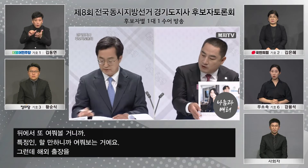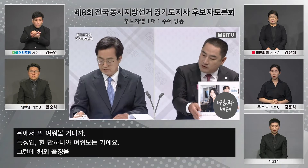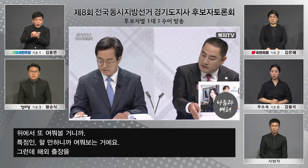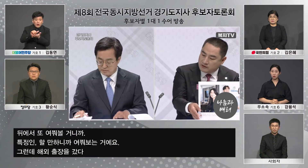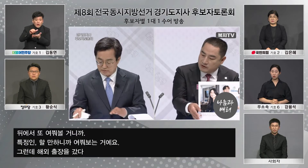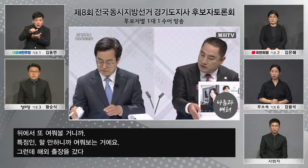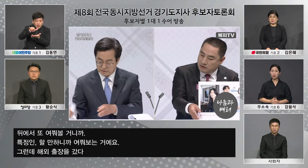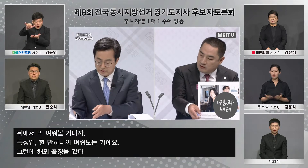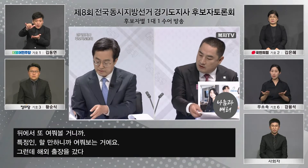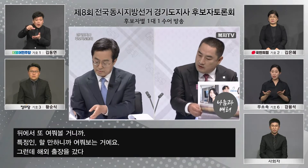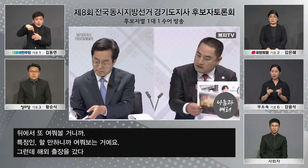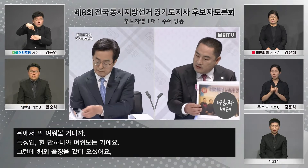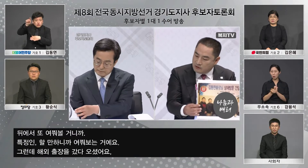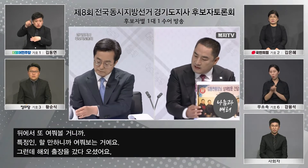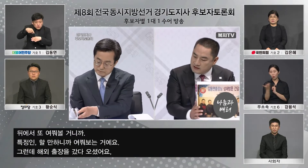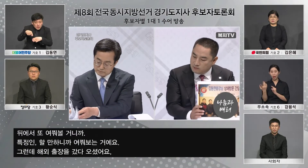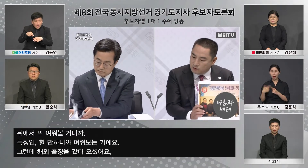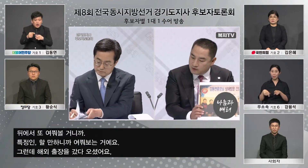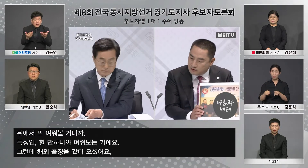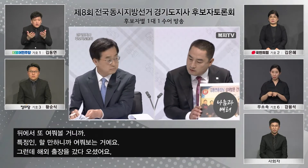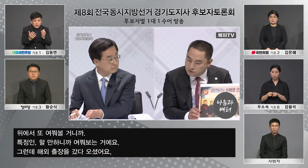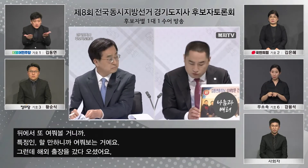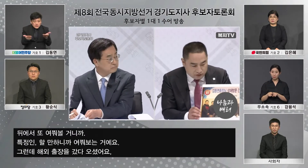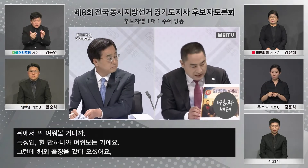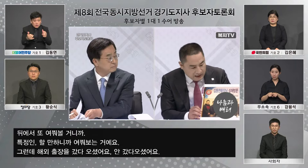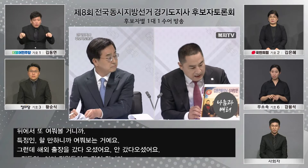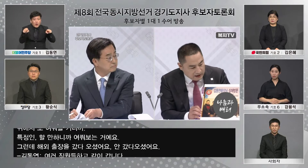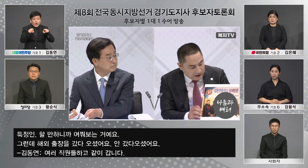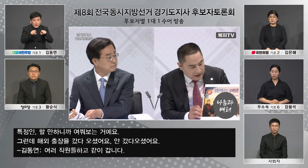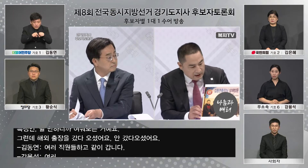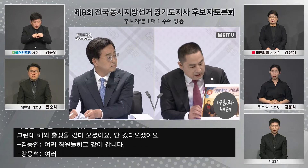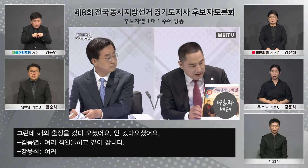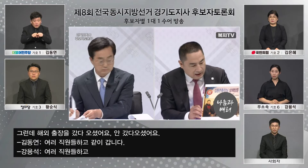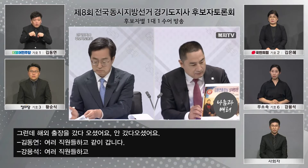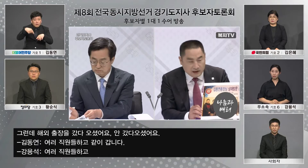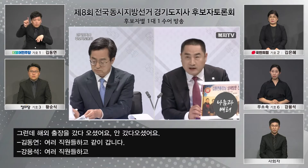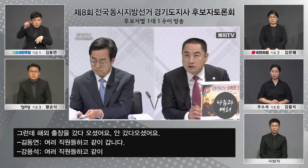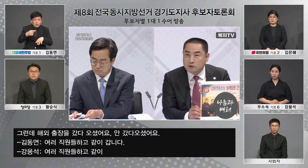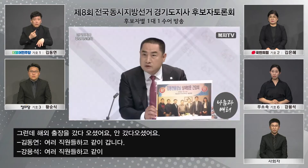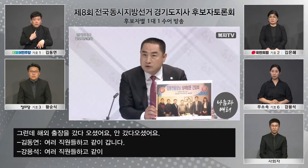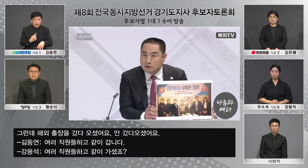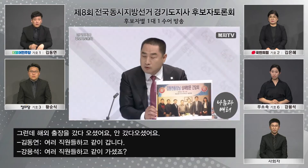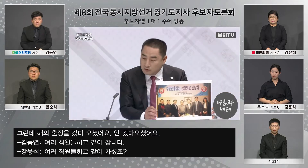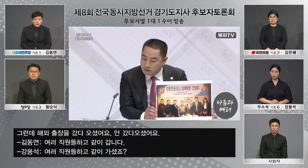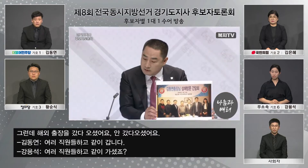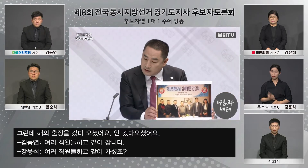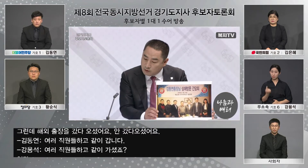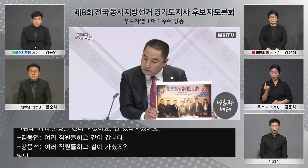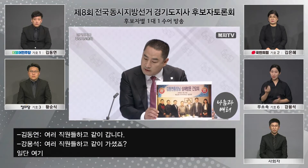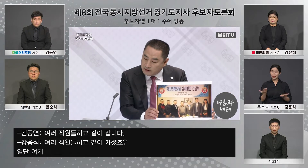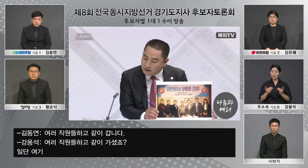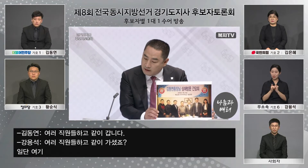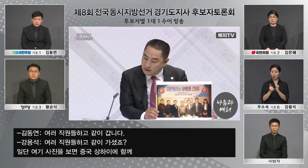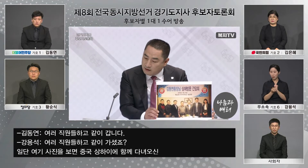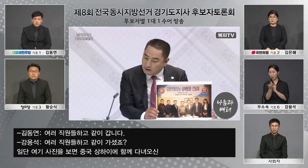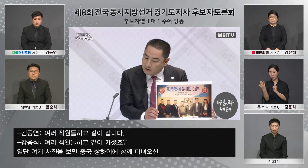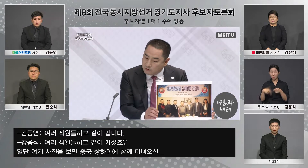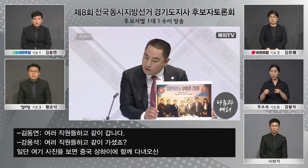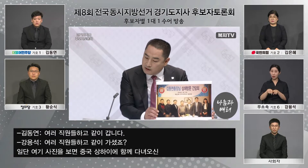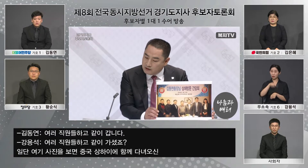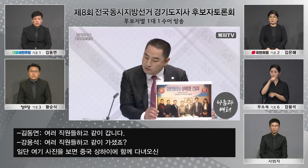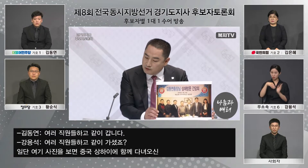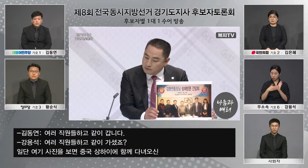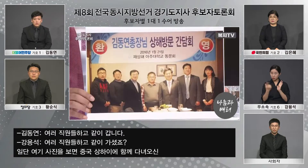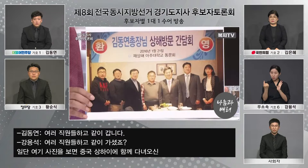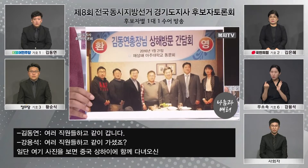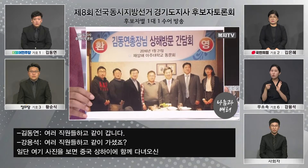직원들하고 여러 번 네, 가셨죠? 그럼요. 예. 일단 여기 사진 보면 중국 상하이에 함께 다녀오신 걸로 나오는데